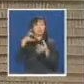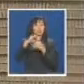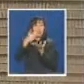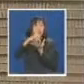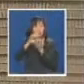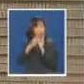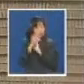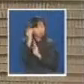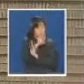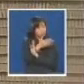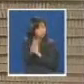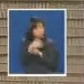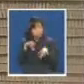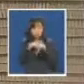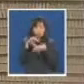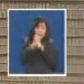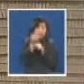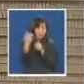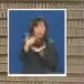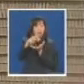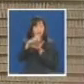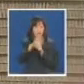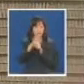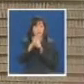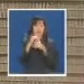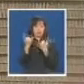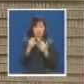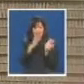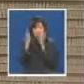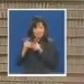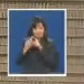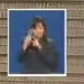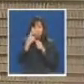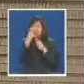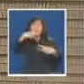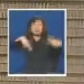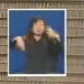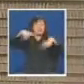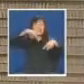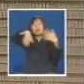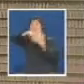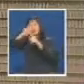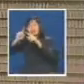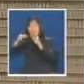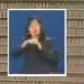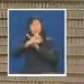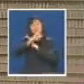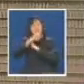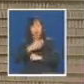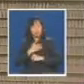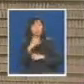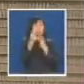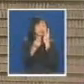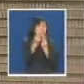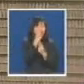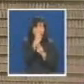ทำงานในช่วงสัปดาห์ที่ผ่านมานะครับช่วงที่2ของรายการก็จะเป็นการไปดูบรรยากาศที่ผมไปลงพื้นที่ที่จันทบุรีว่าด้วยเรื่องของสวัสดิ